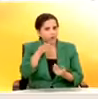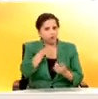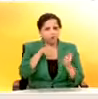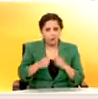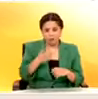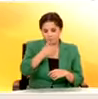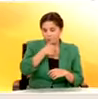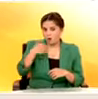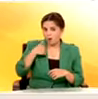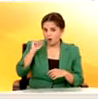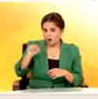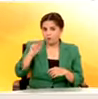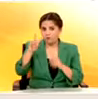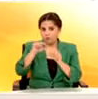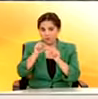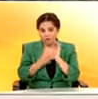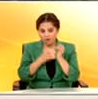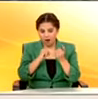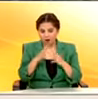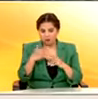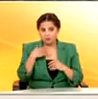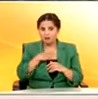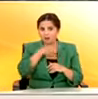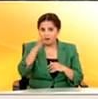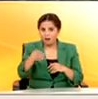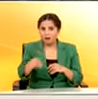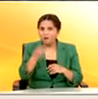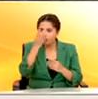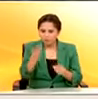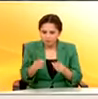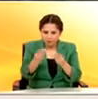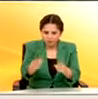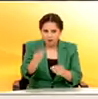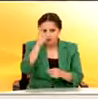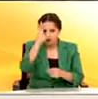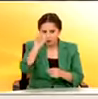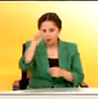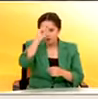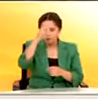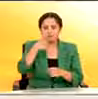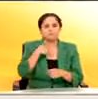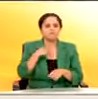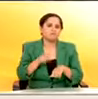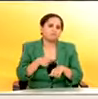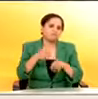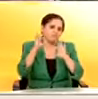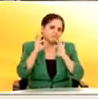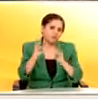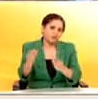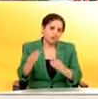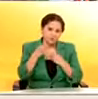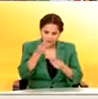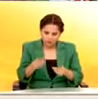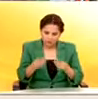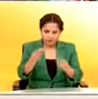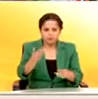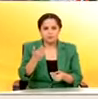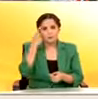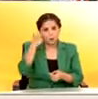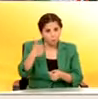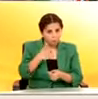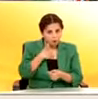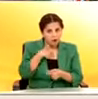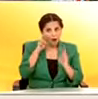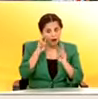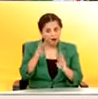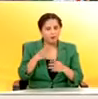के वार्सो में मुझे जाम साहब के स्मारक पर श्रद्धा सुमन अर्पित करने का सौभाग्य मिला था। मेरे लिए